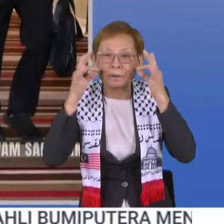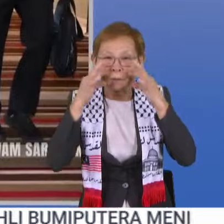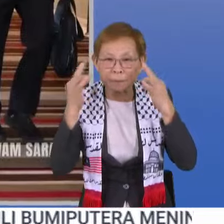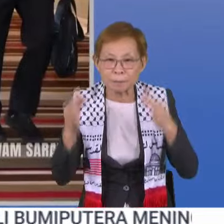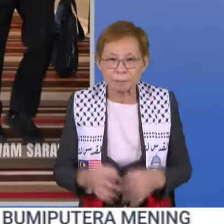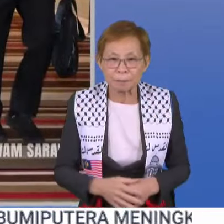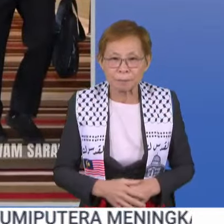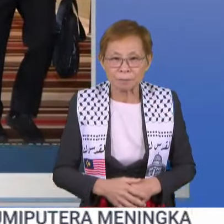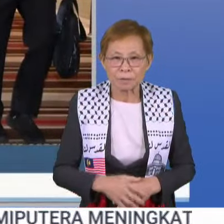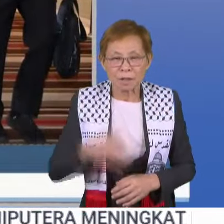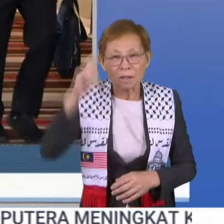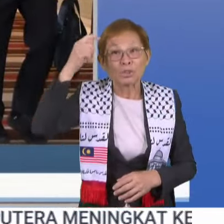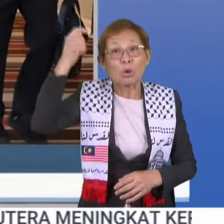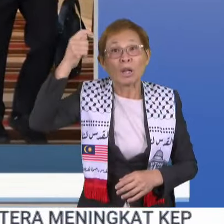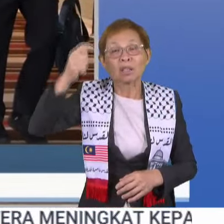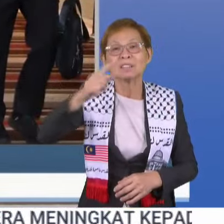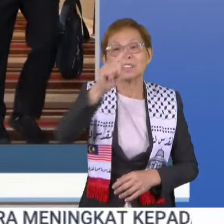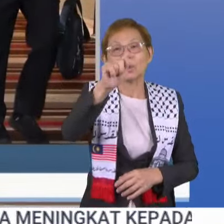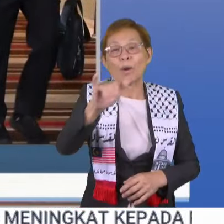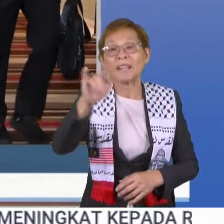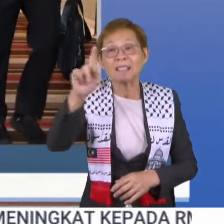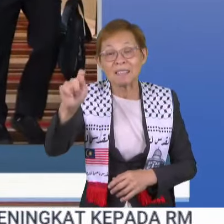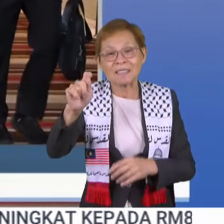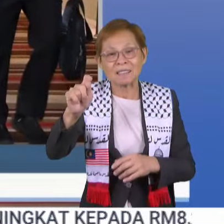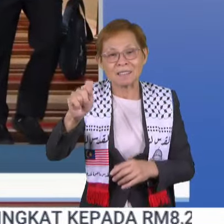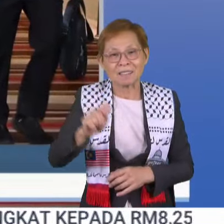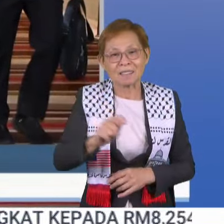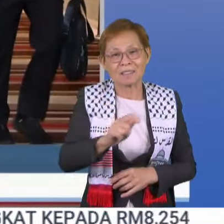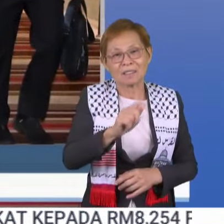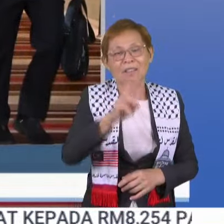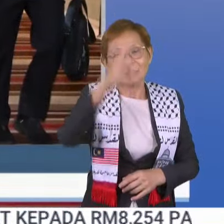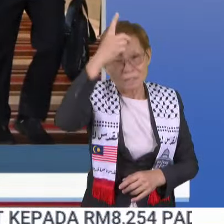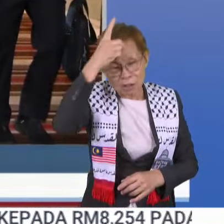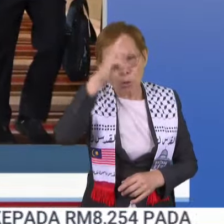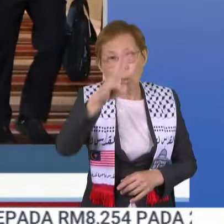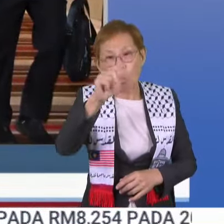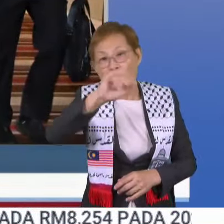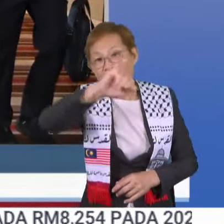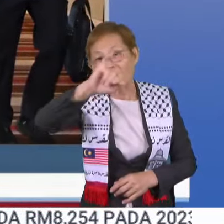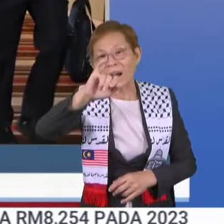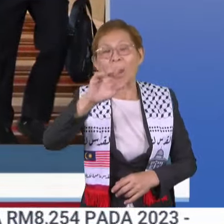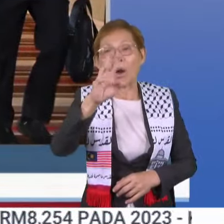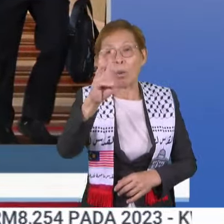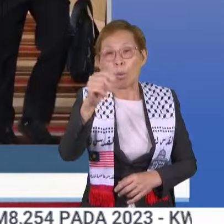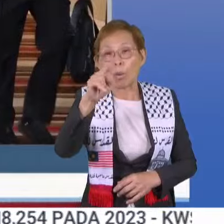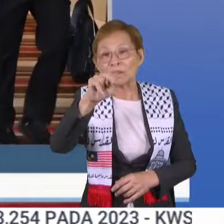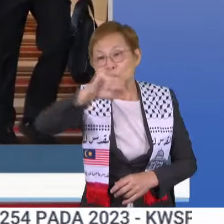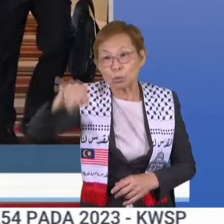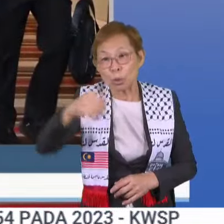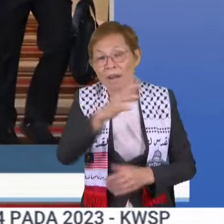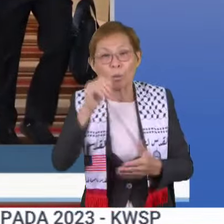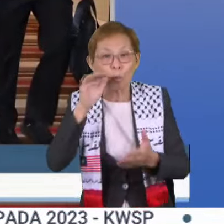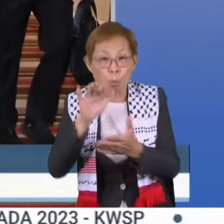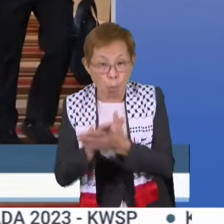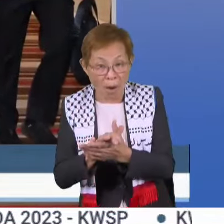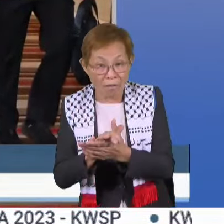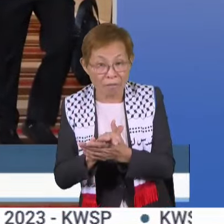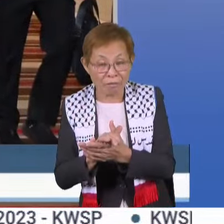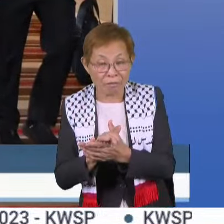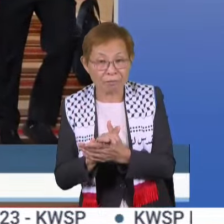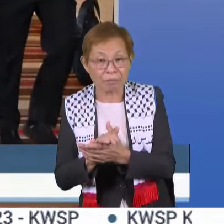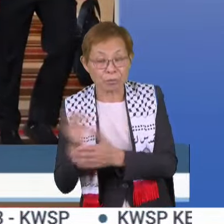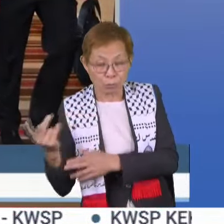Kuching tuan yang terutama yang dipertua Negeri Sarawak Tun PIN ser Dr Wan Junaidi tuanku Jafar dan isteri toh Puan Fauziah